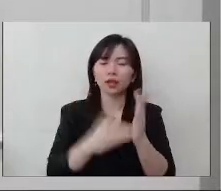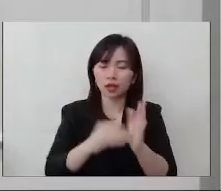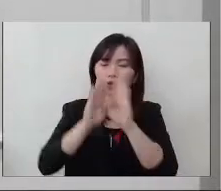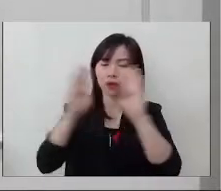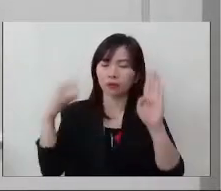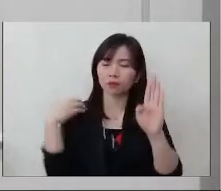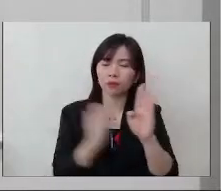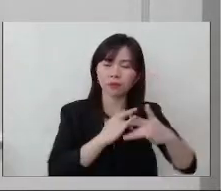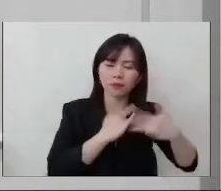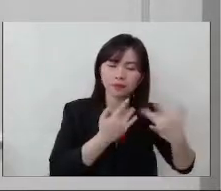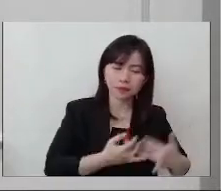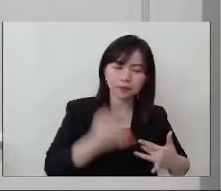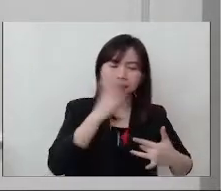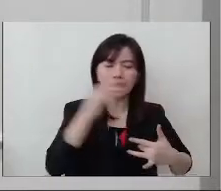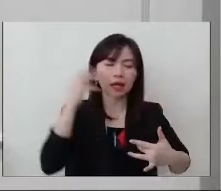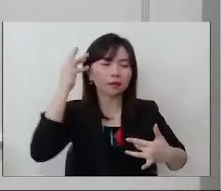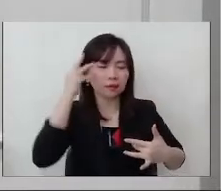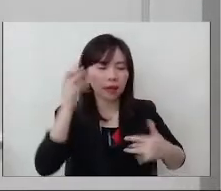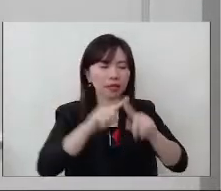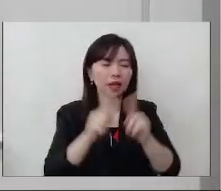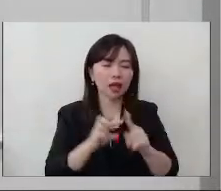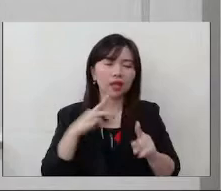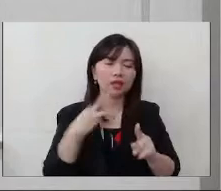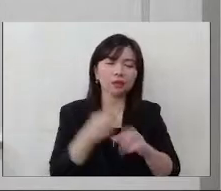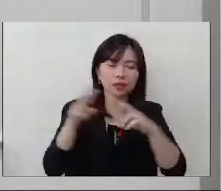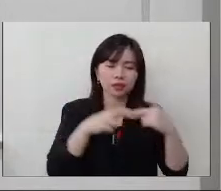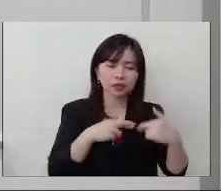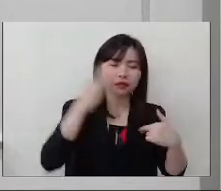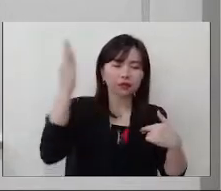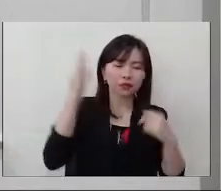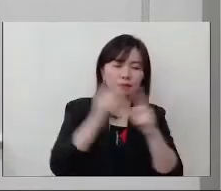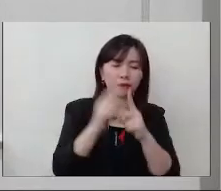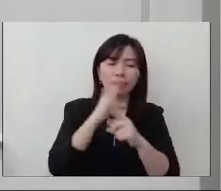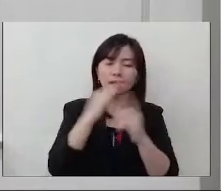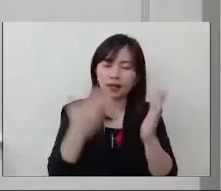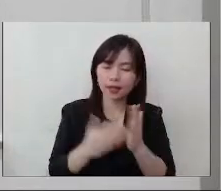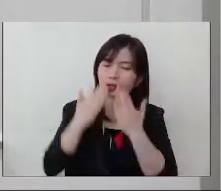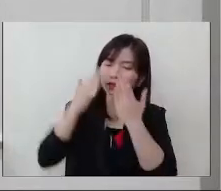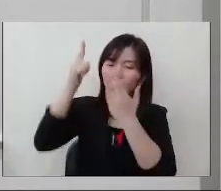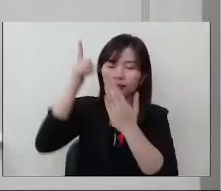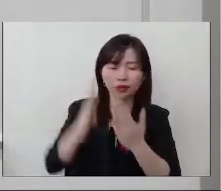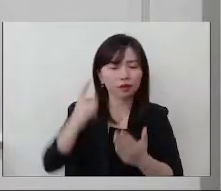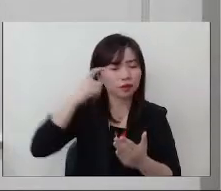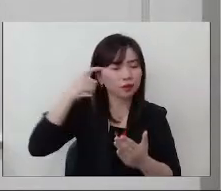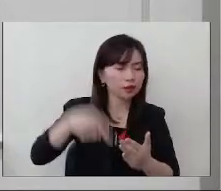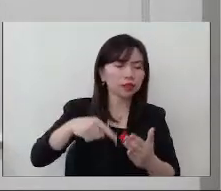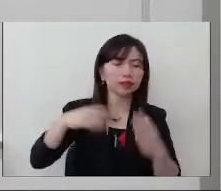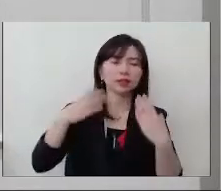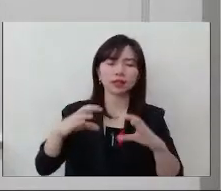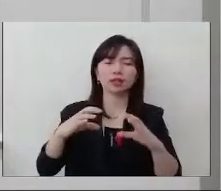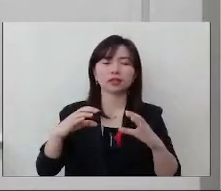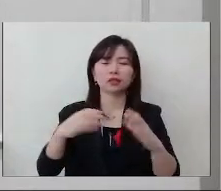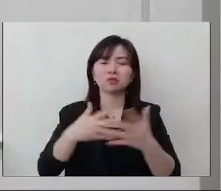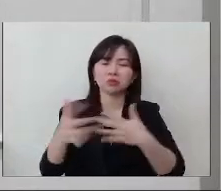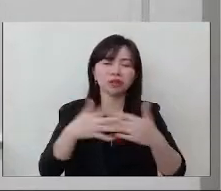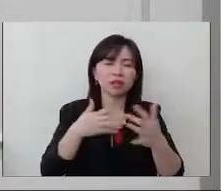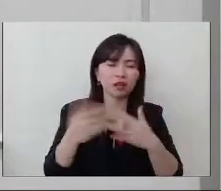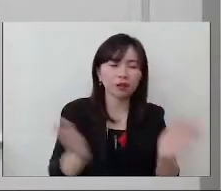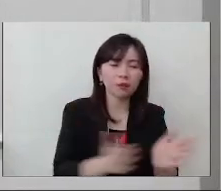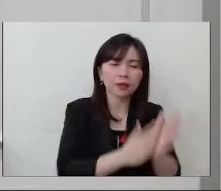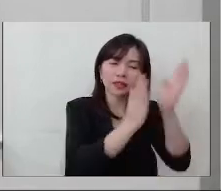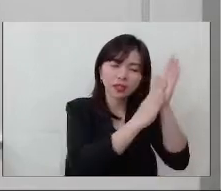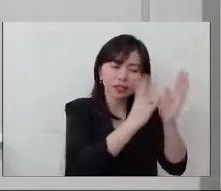open our minds as we listen to your word. And salamat, Panginoon, sa pagkakataon po na ito. And whatever praise and glory na aming